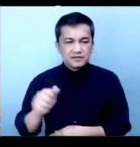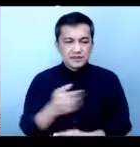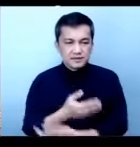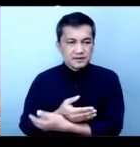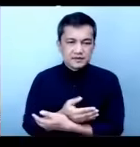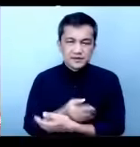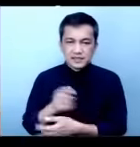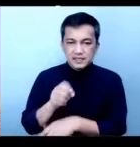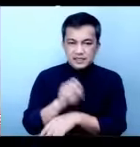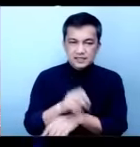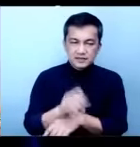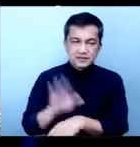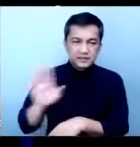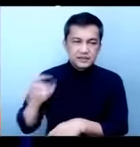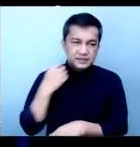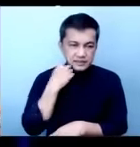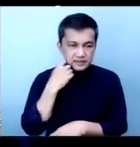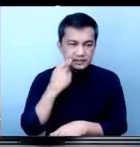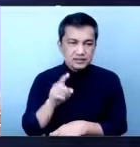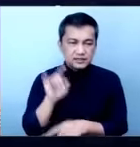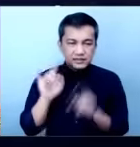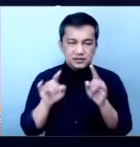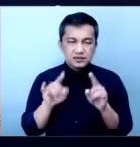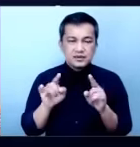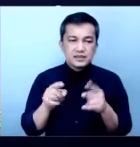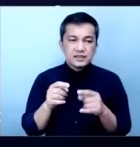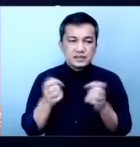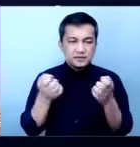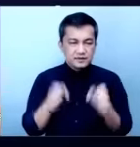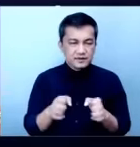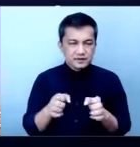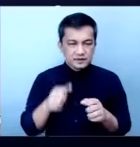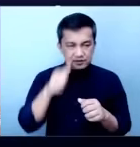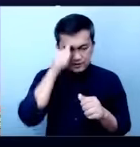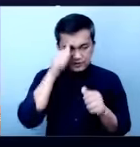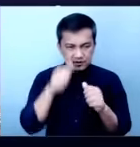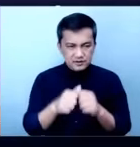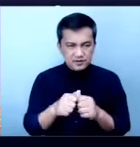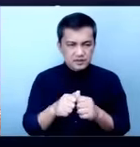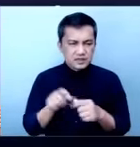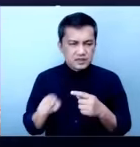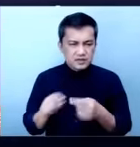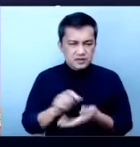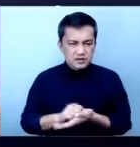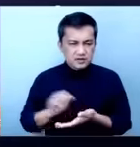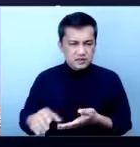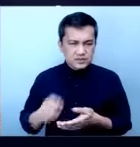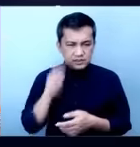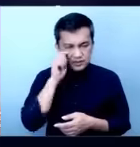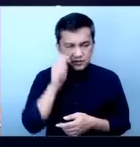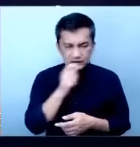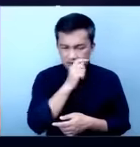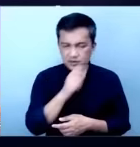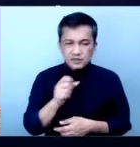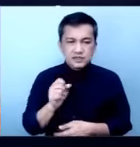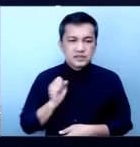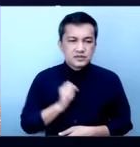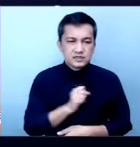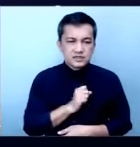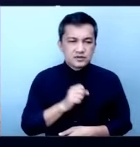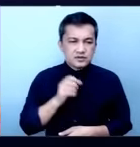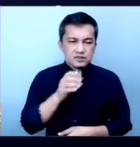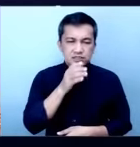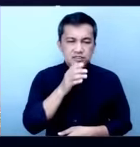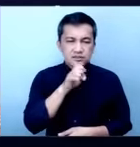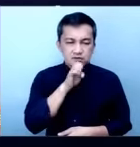chika niya kanina sa isang endorsement event. Matatanda ang nakuna ng aktres sa kambal sana nila ni Senator Cheese Escudero noong